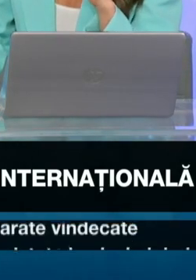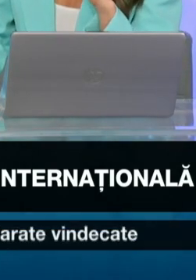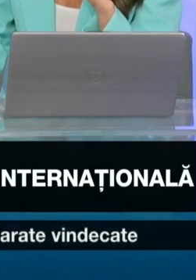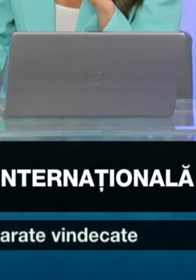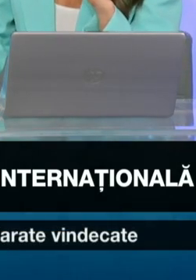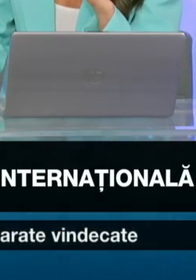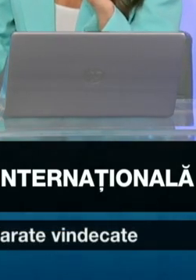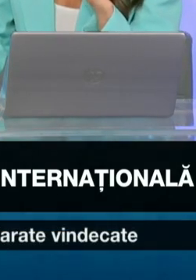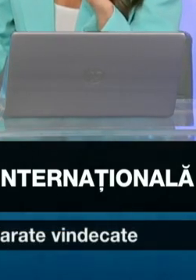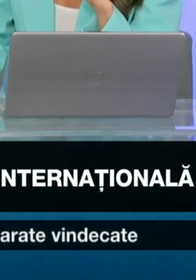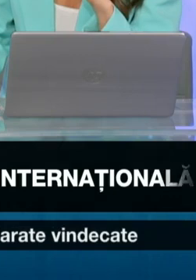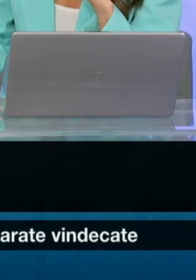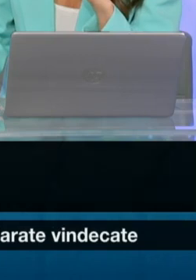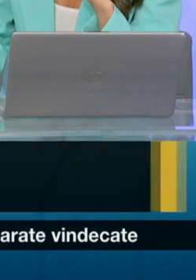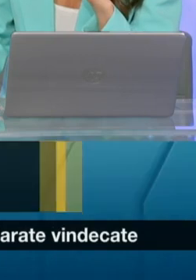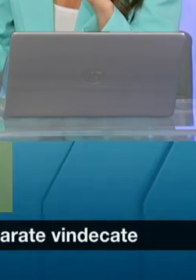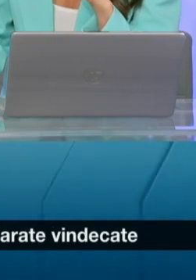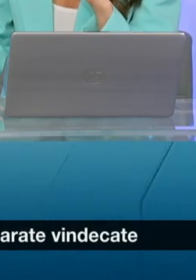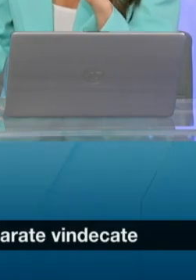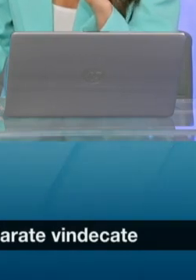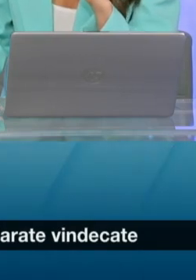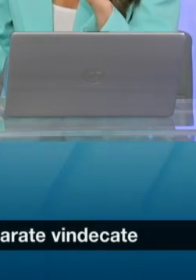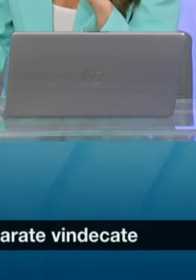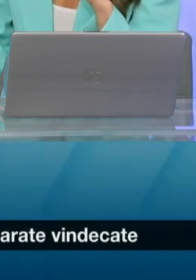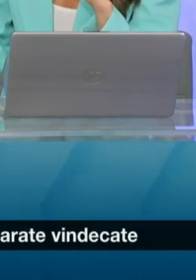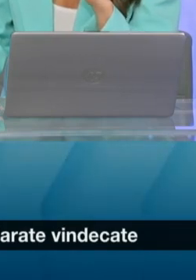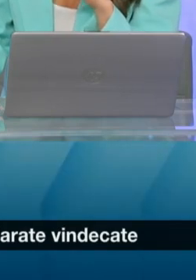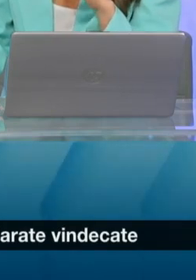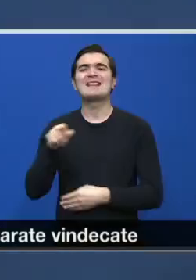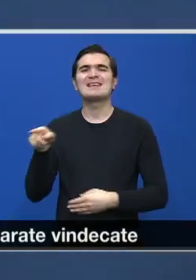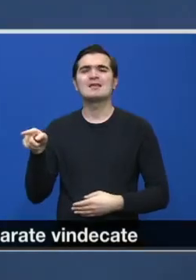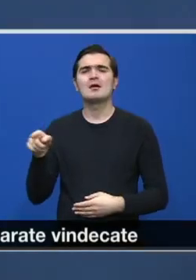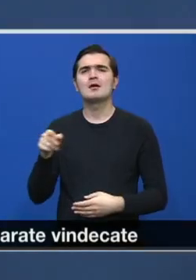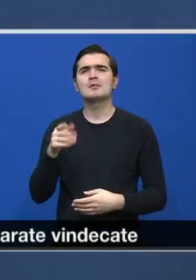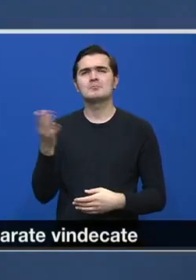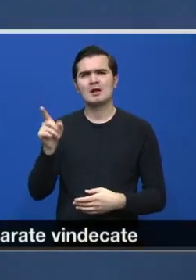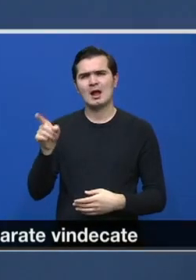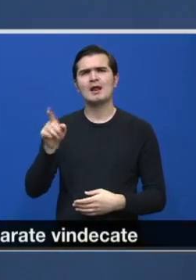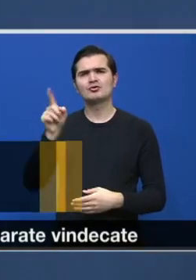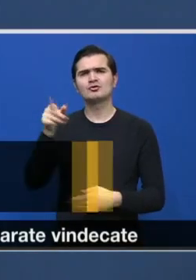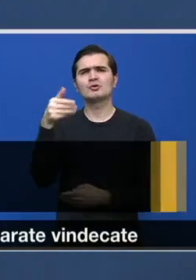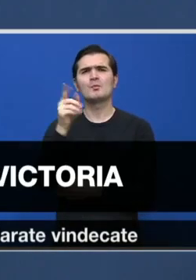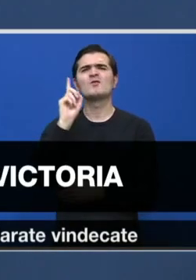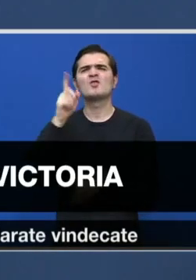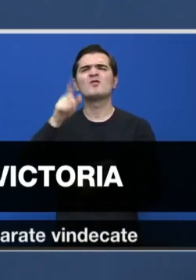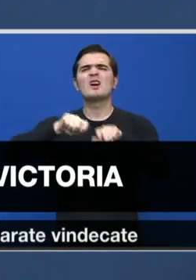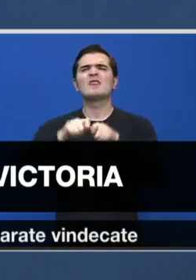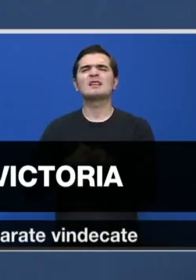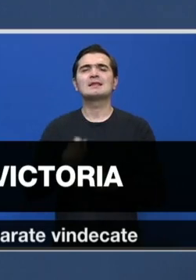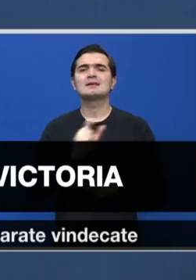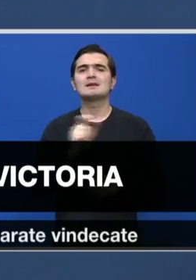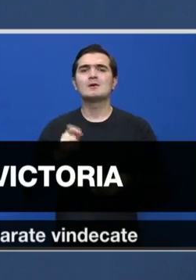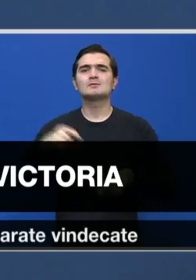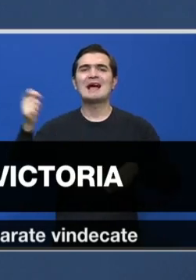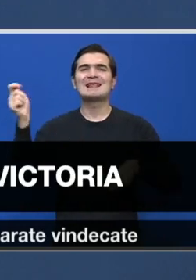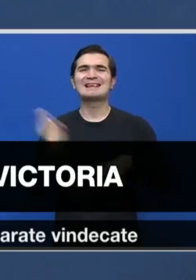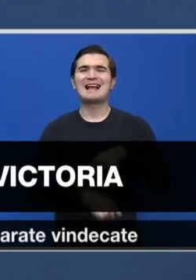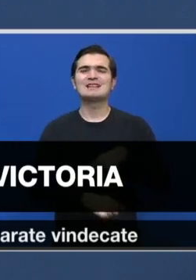această întrebare după ce îl urmărim pe ministrul Muncii. Vă promiteam că urmează declarații la Palatul Victoria. La sancțiunilor